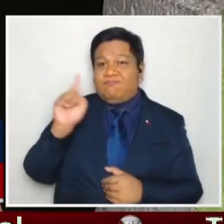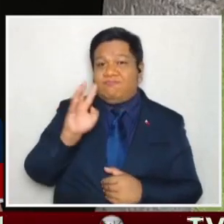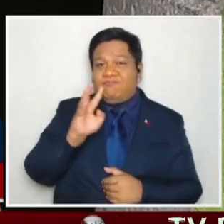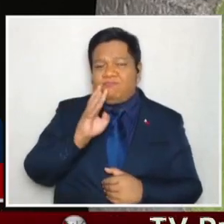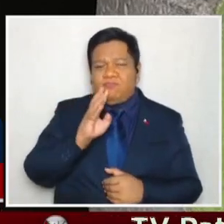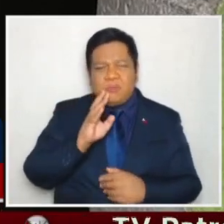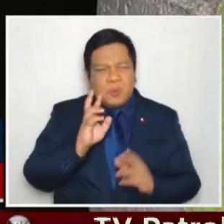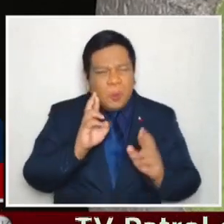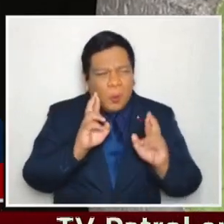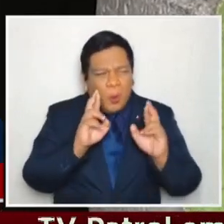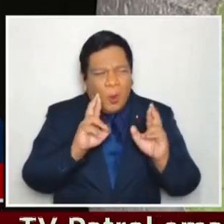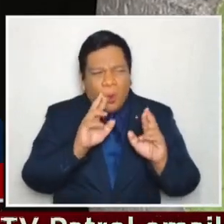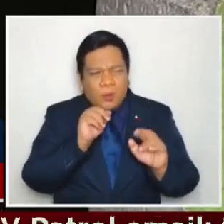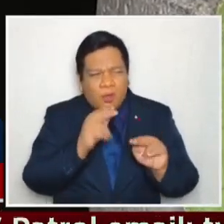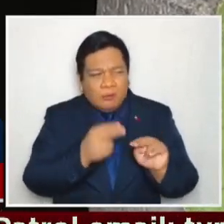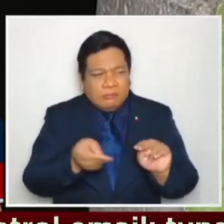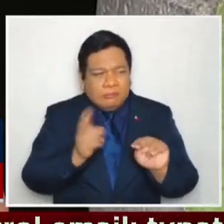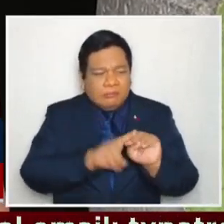kasi